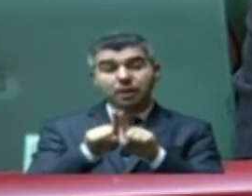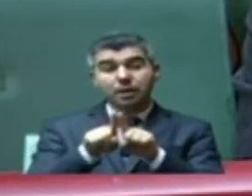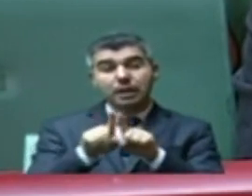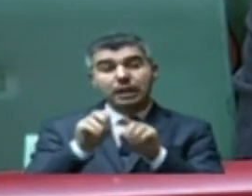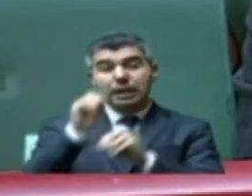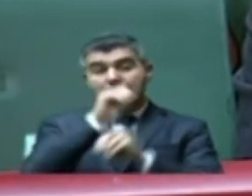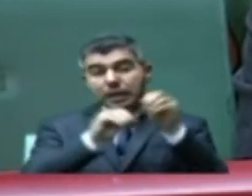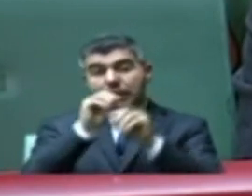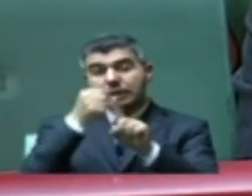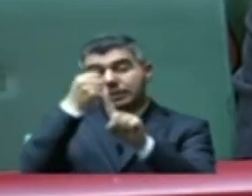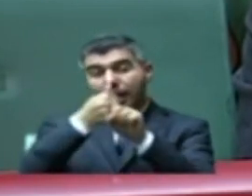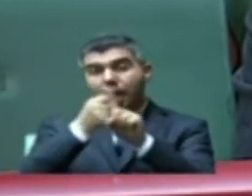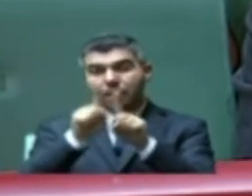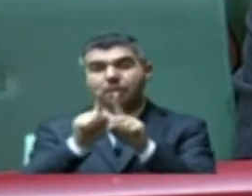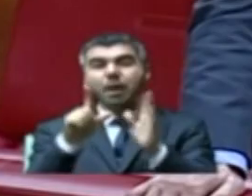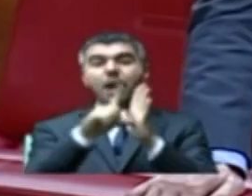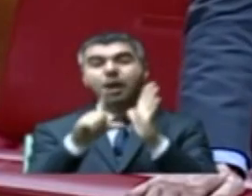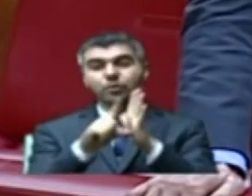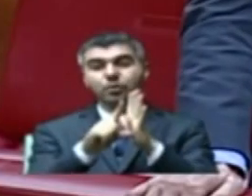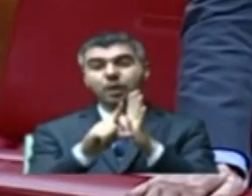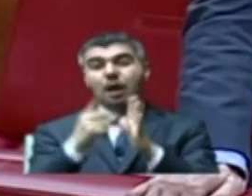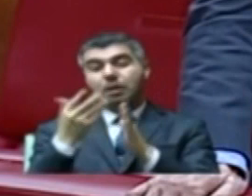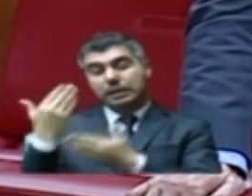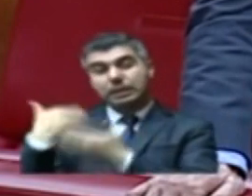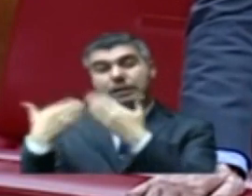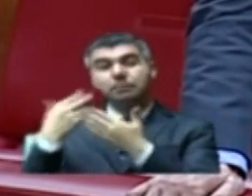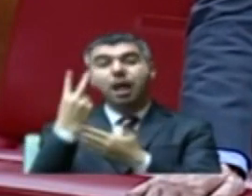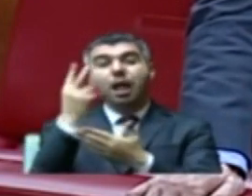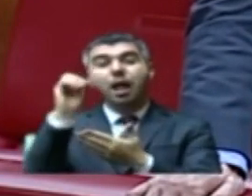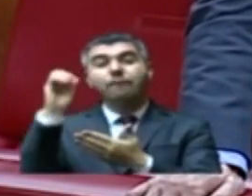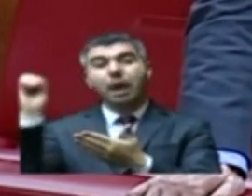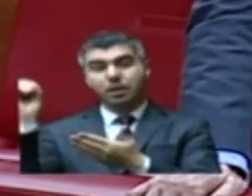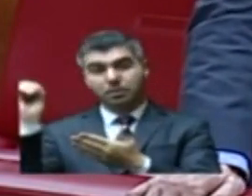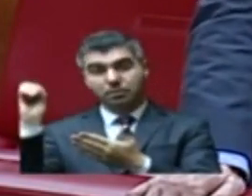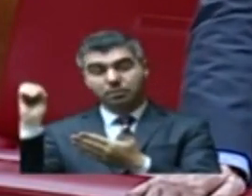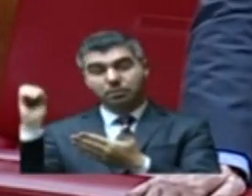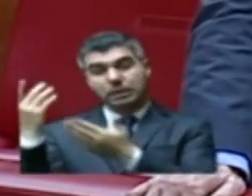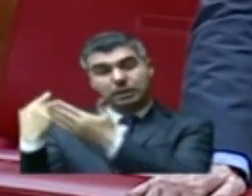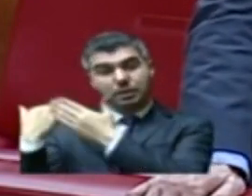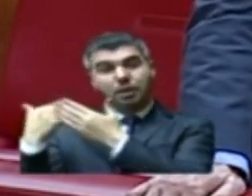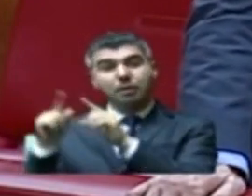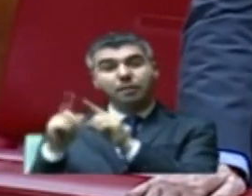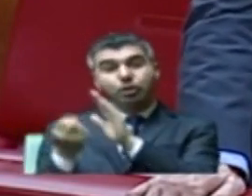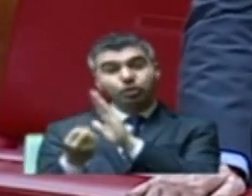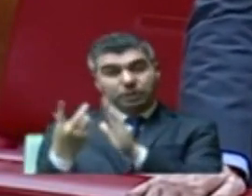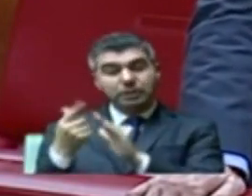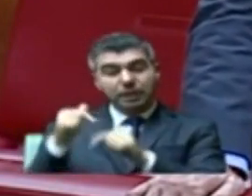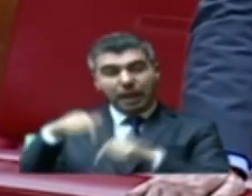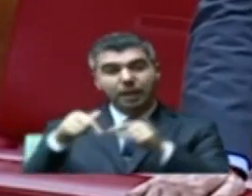لأنه من 2000، هذا القانون من 2000 إلى اليوم فيه ثغرات كثيرة، فيه أشياء استجدت في المجال ديال التعليم